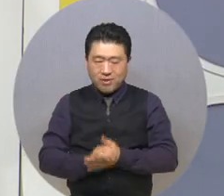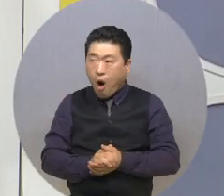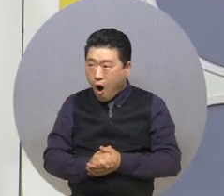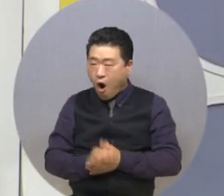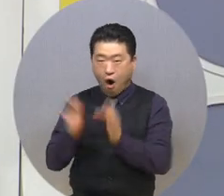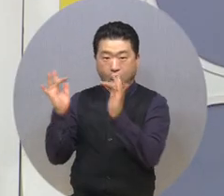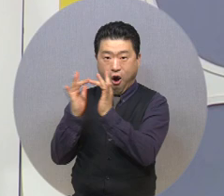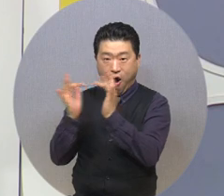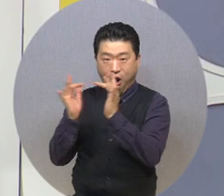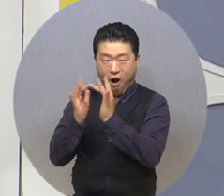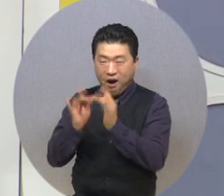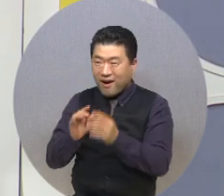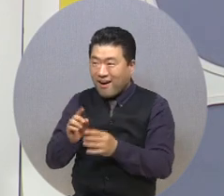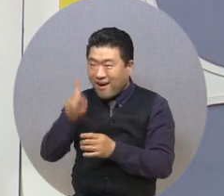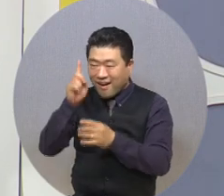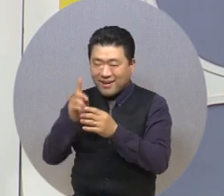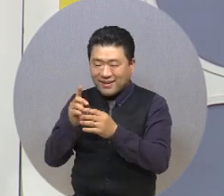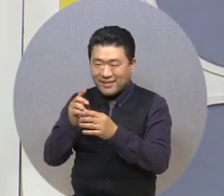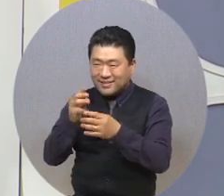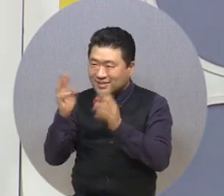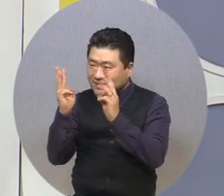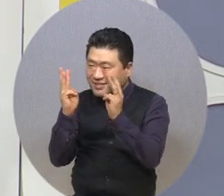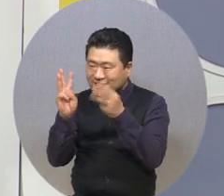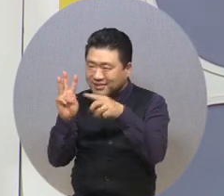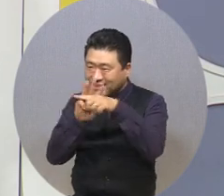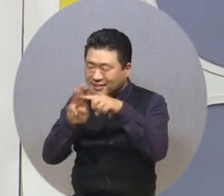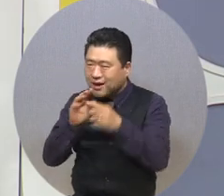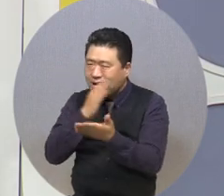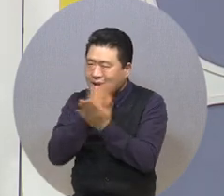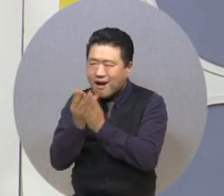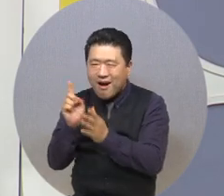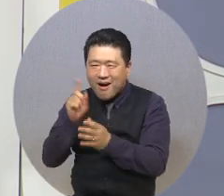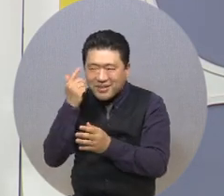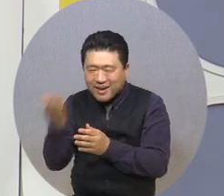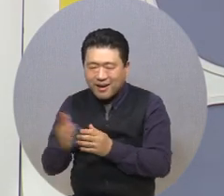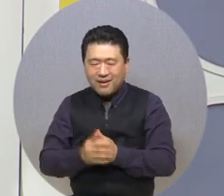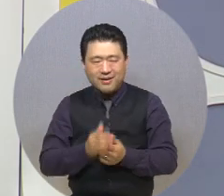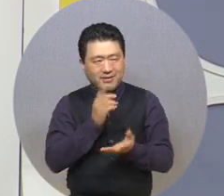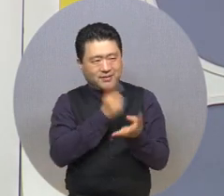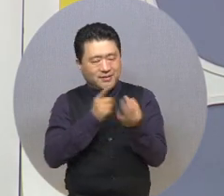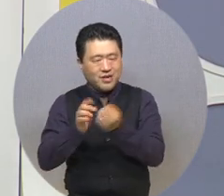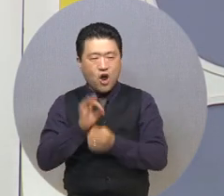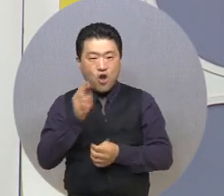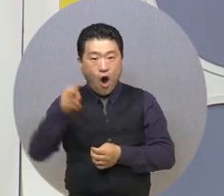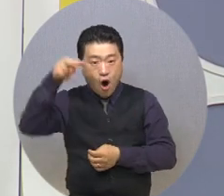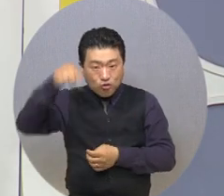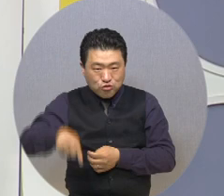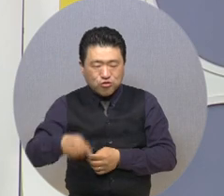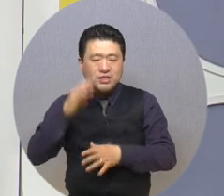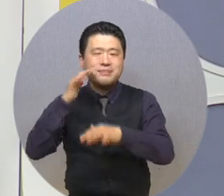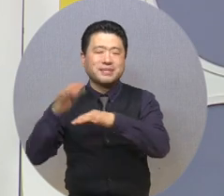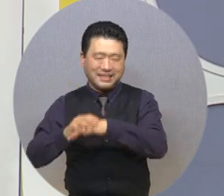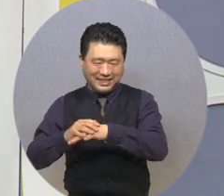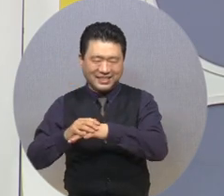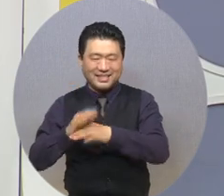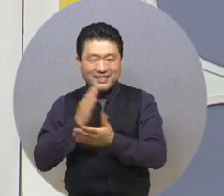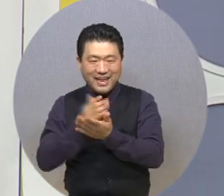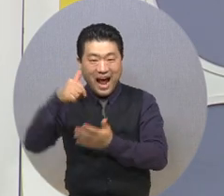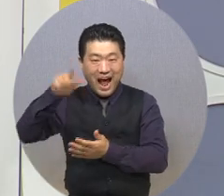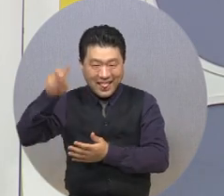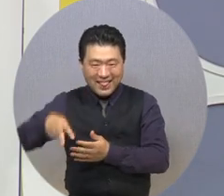온라인 쇼핑몰이잖아요. 네, 맞습니다. 몇 개 품목 정도가 있는 거예요? 네. 요수 돌산 갓김치부터 시작해서